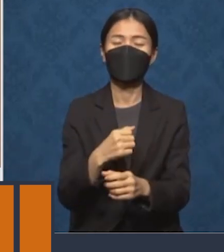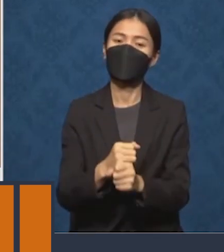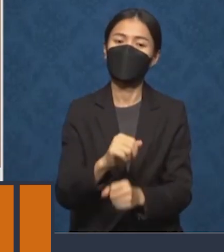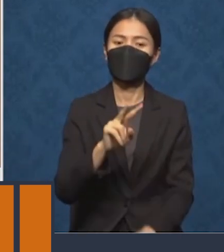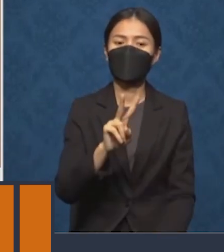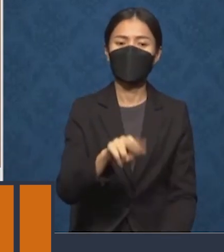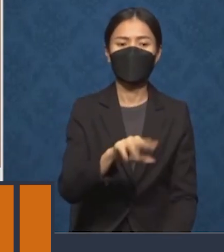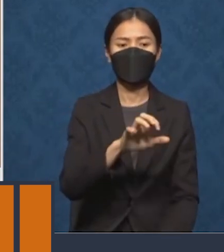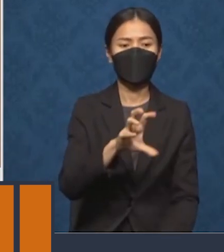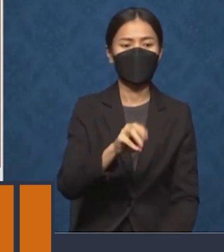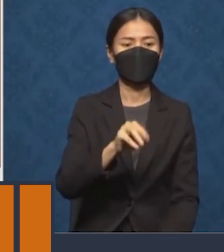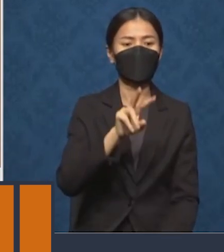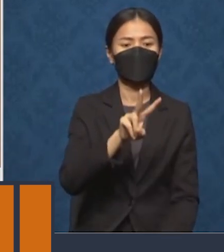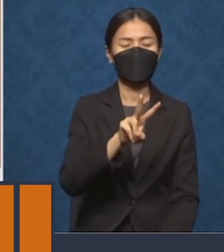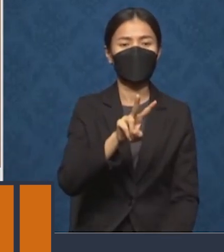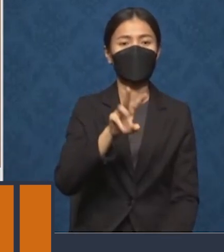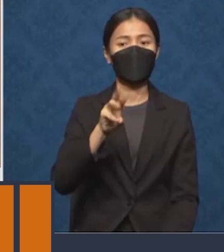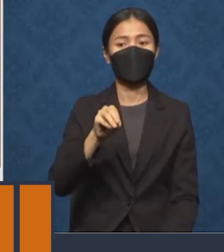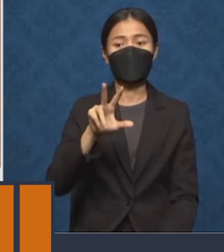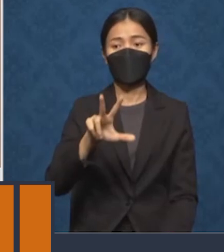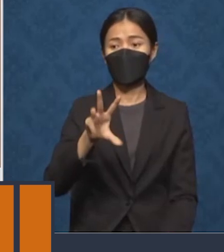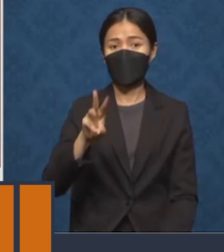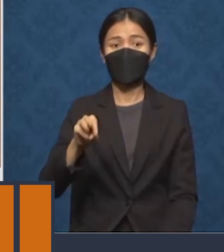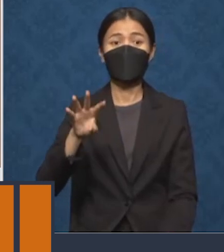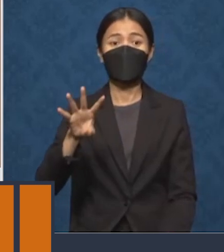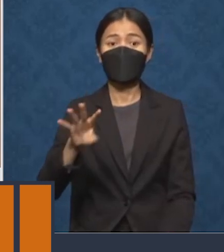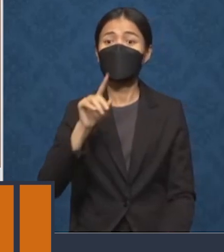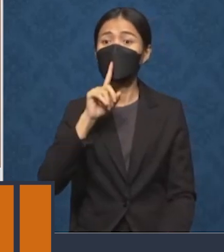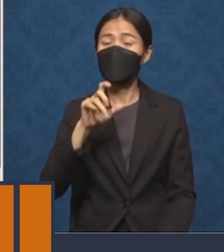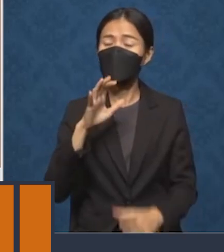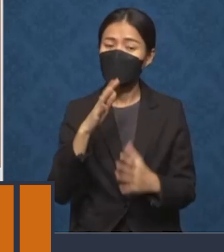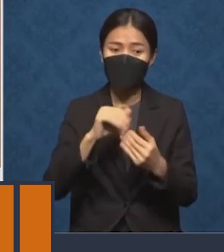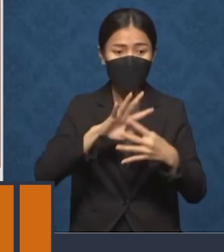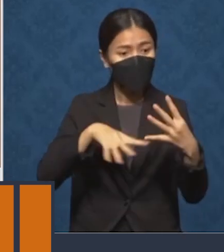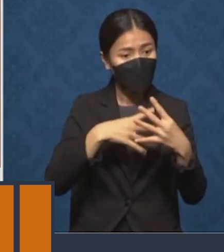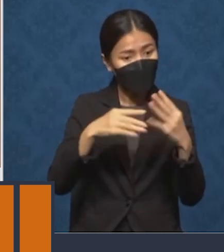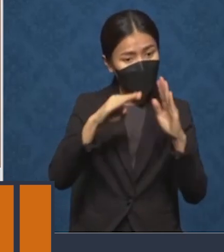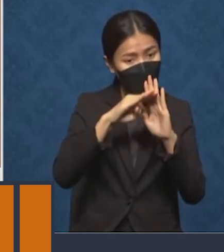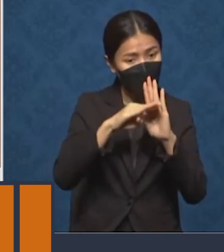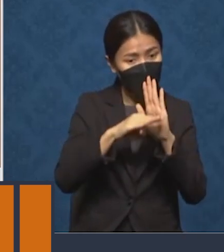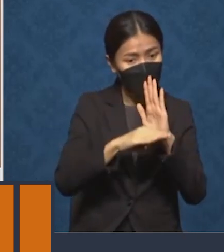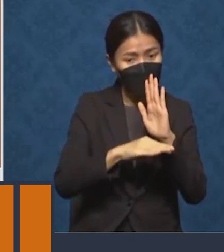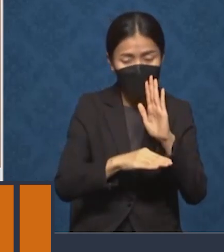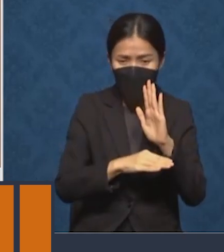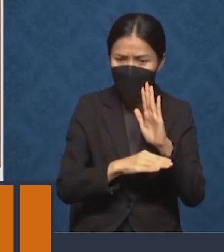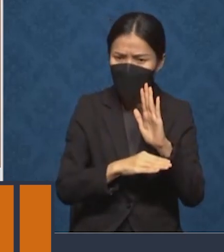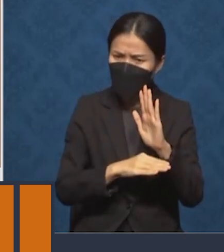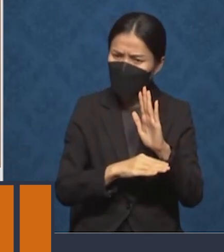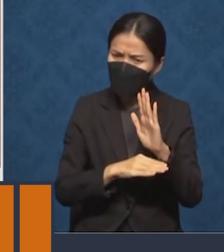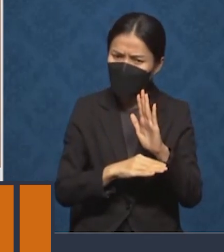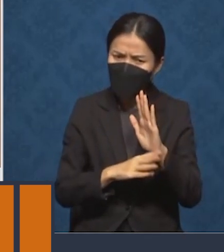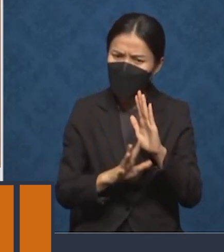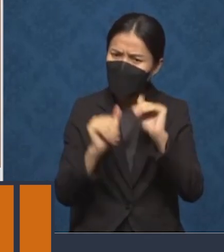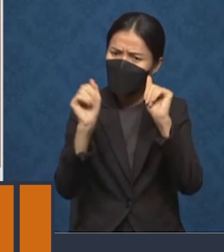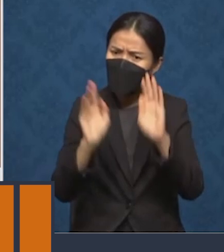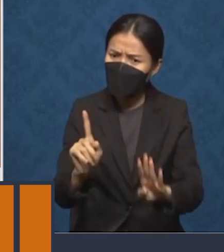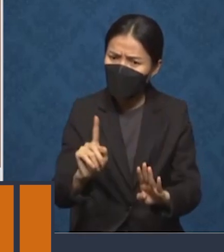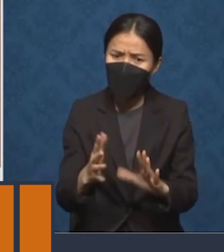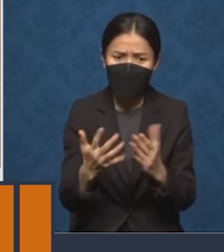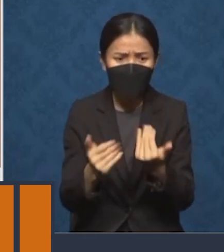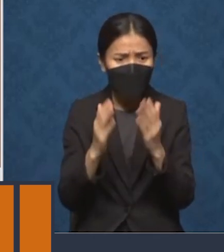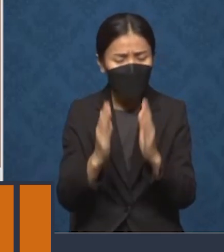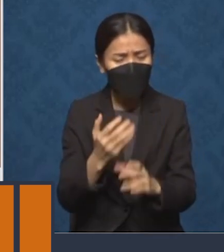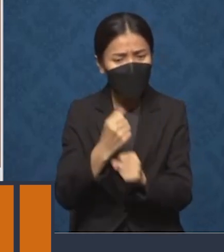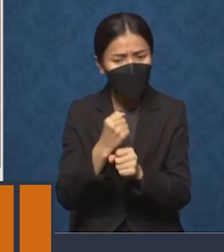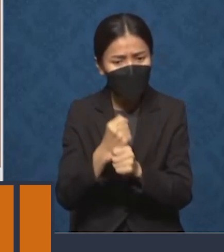6363 64เนี่ยทำไปถึงไหนแล้วทำไมสัดส่วนของค่าใช้จ่ายบุคลากรยังคงเพิ่มขึ้นเรื่อยๆก็เป็นหนึ่งเรื่องที่อาจจะต้องมาปรับ